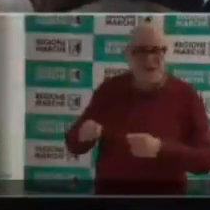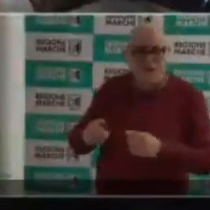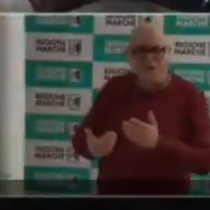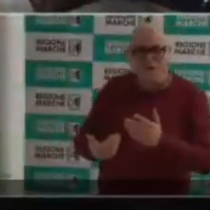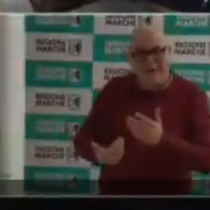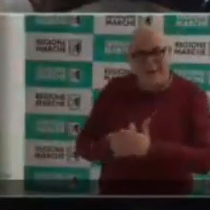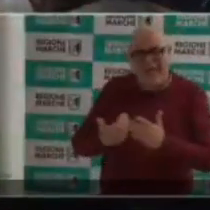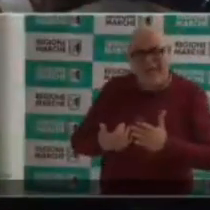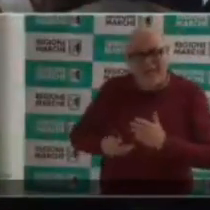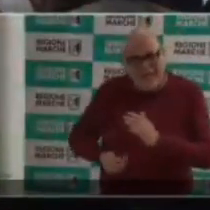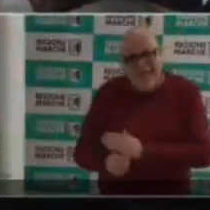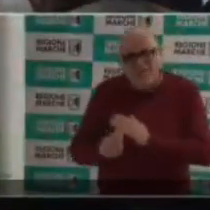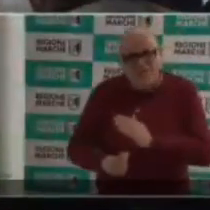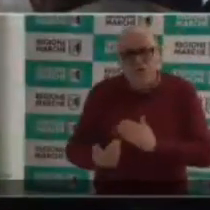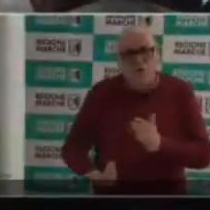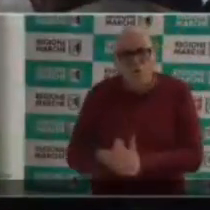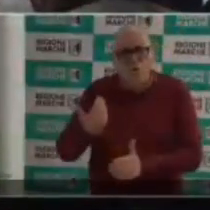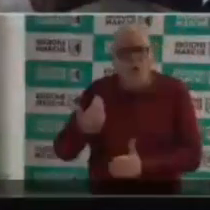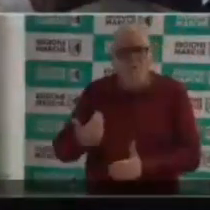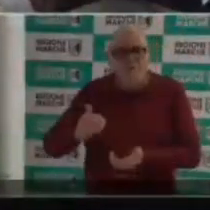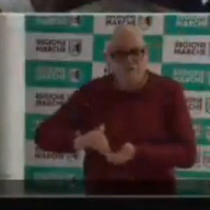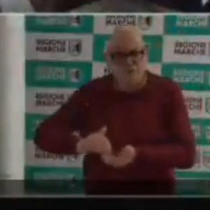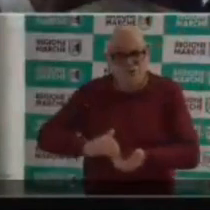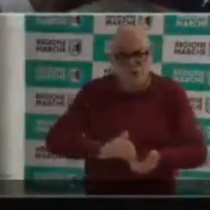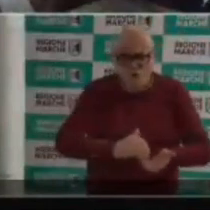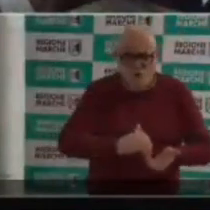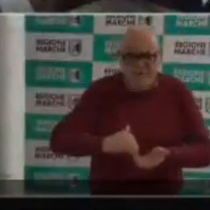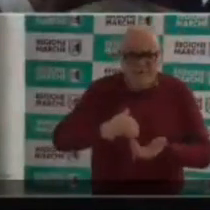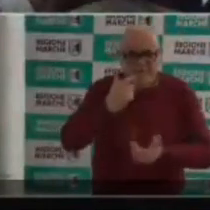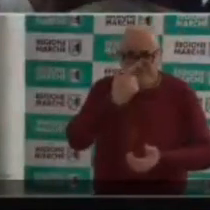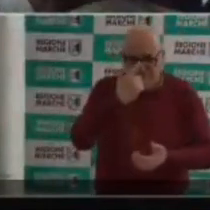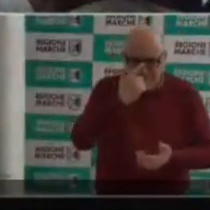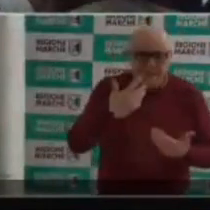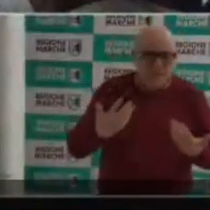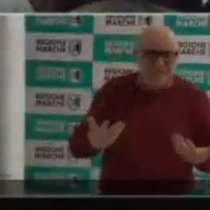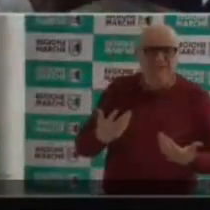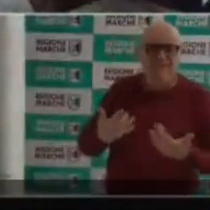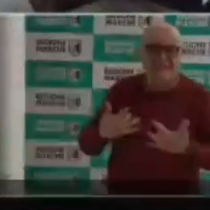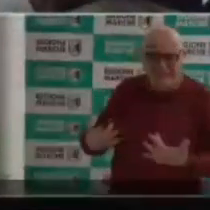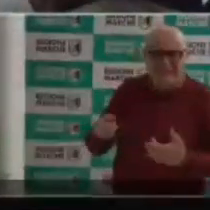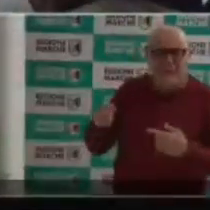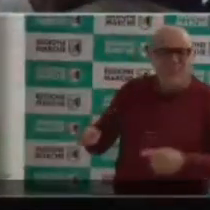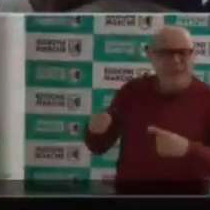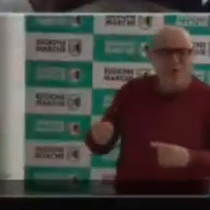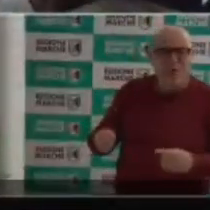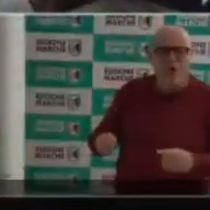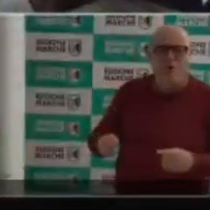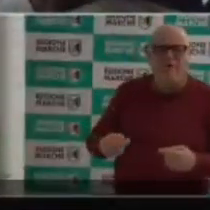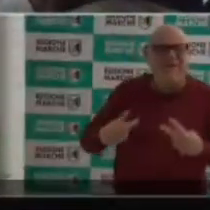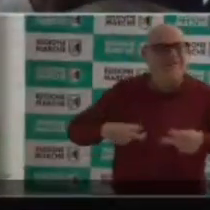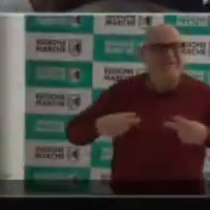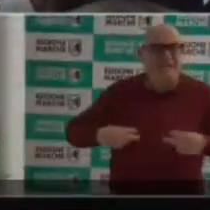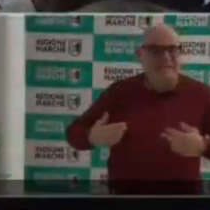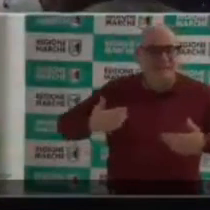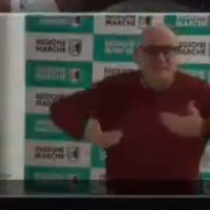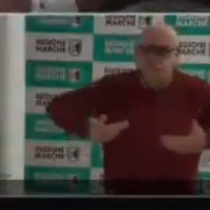loro bisogna ringraziarli appunto per questa continua vitalità che il settore del volontariato continua